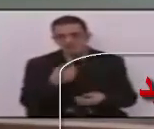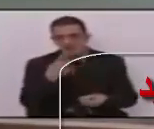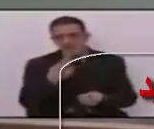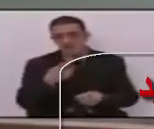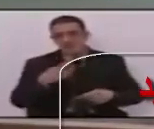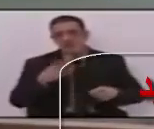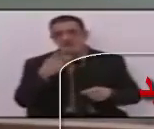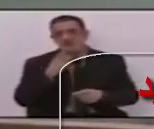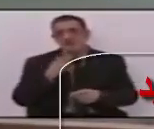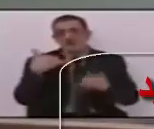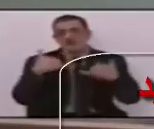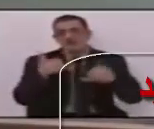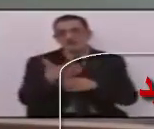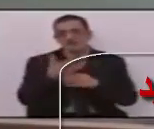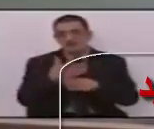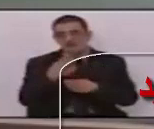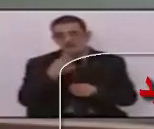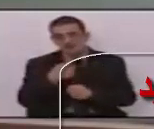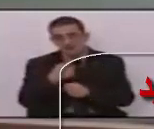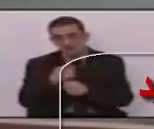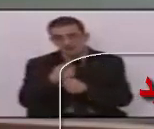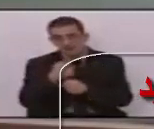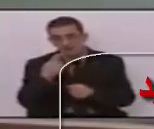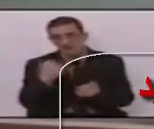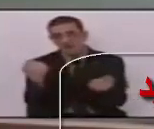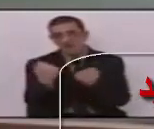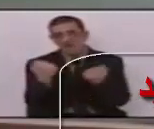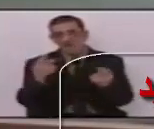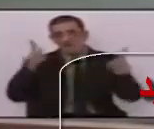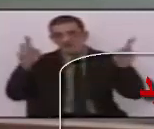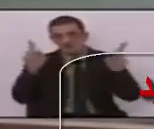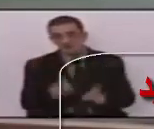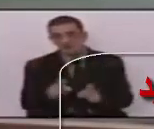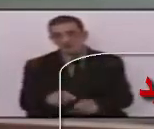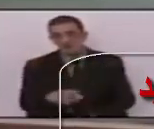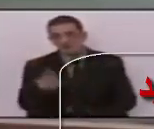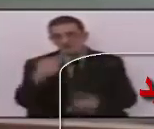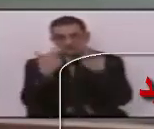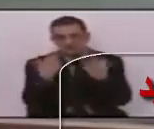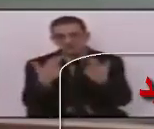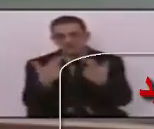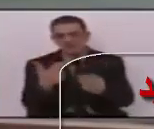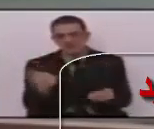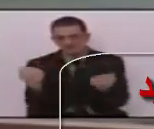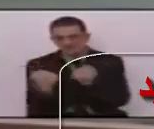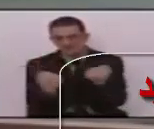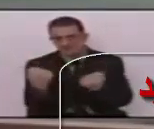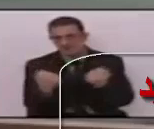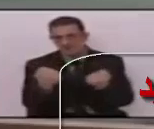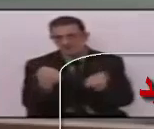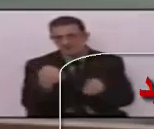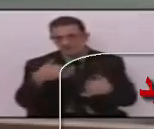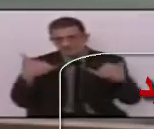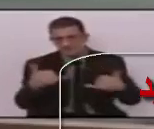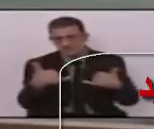حاجه للبلاد، باش يخدموا لنا الشباب تاعنا، باش يجيبوا لنا سيارات اقل سعر. واش نلقاو سيد الوزير؟ نلقاو انه السيارات عاد